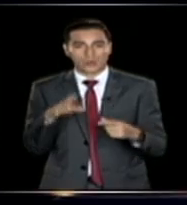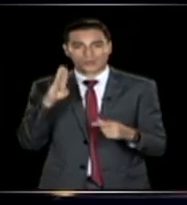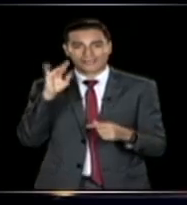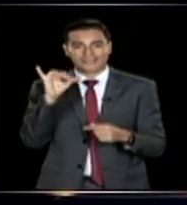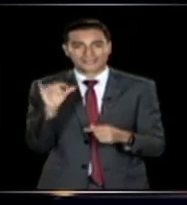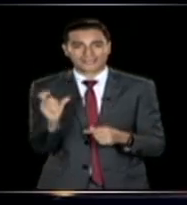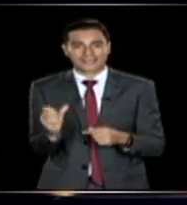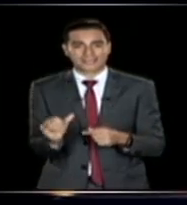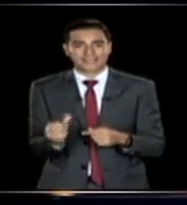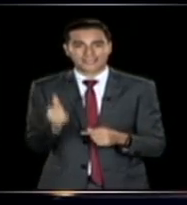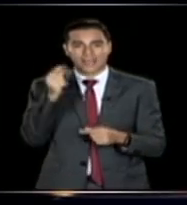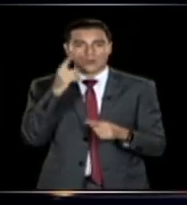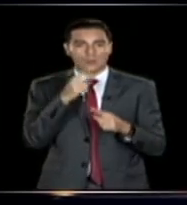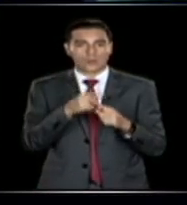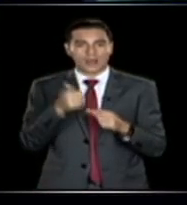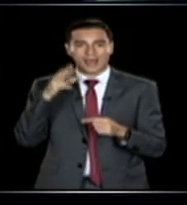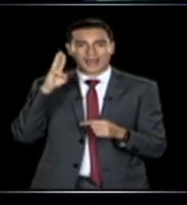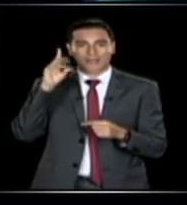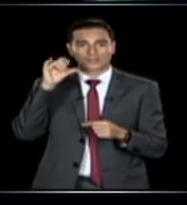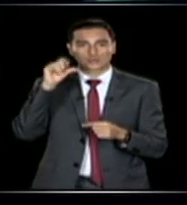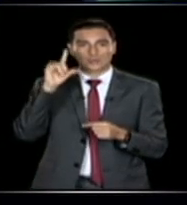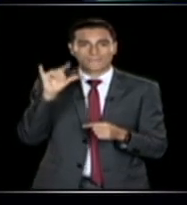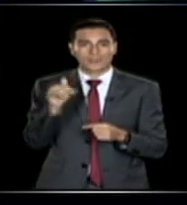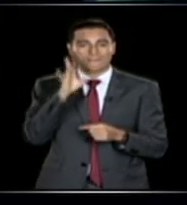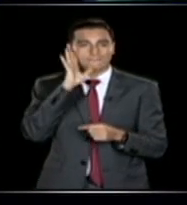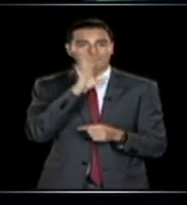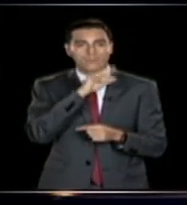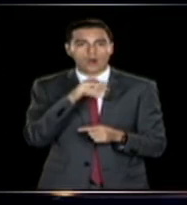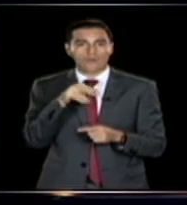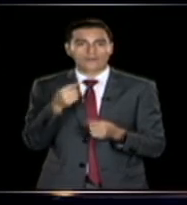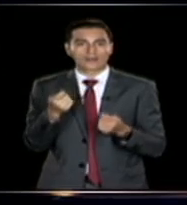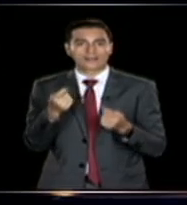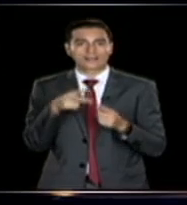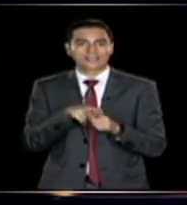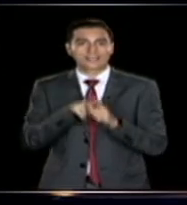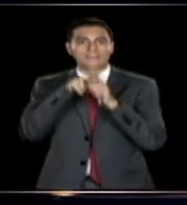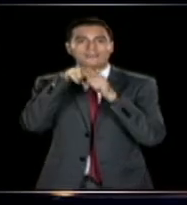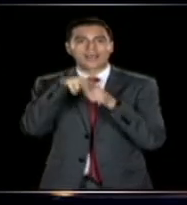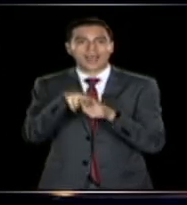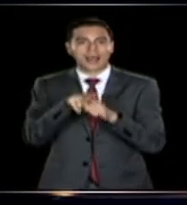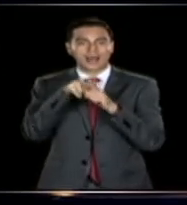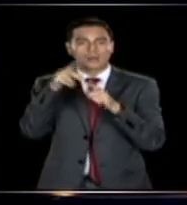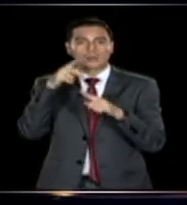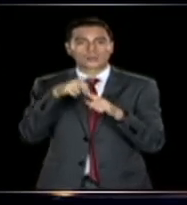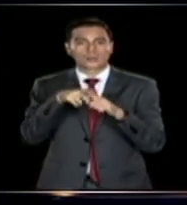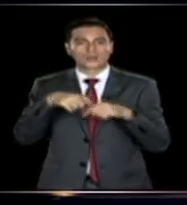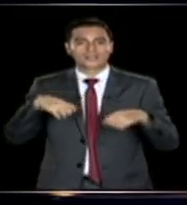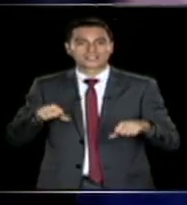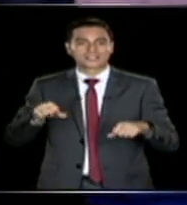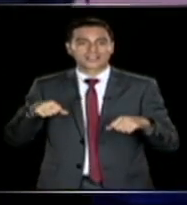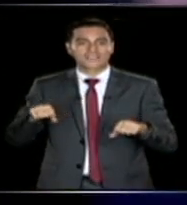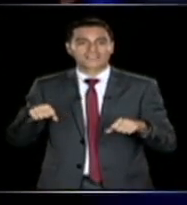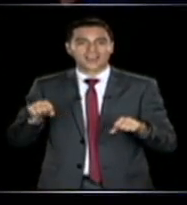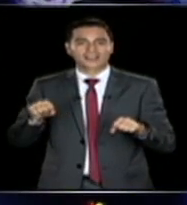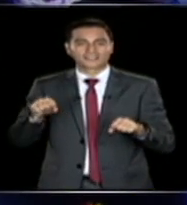ومشهورة بالسفاري وركوب الجمال. السؤال الثاني، تفضلي يا